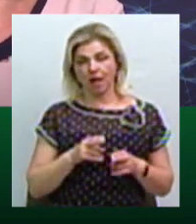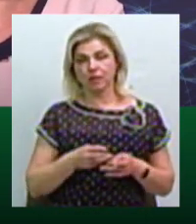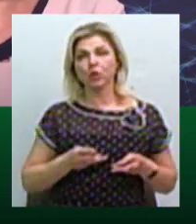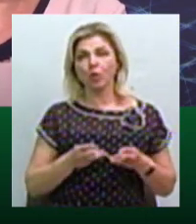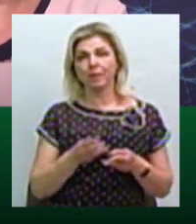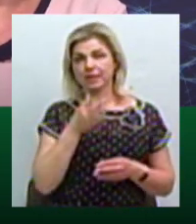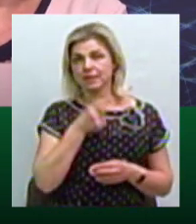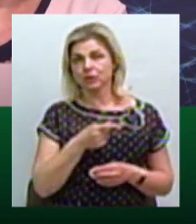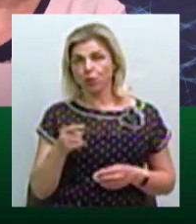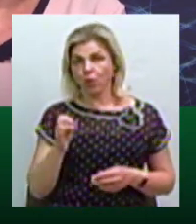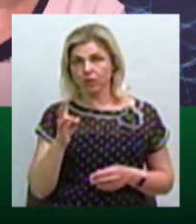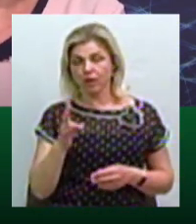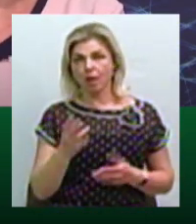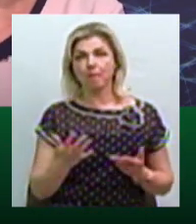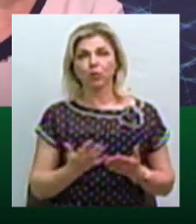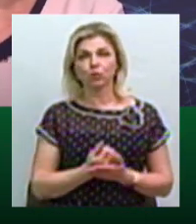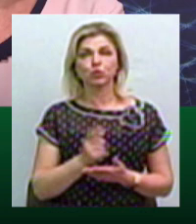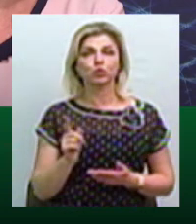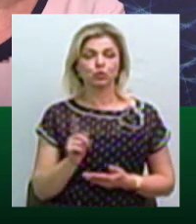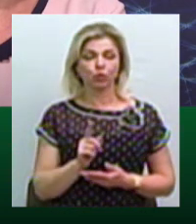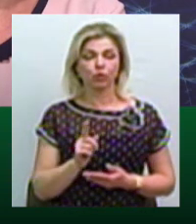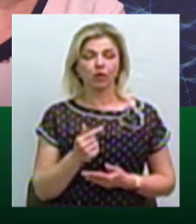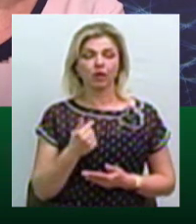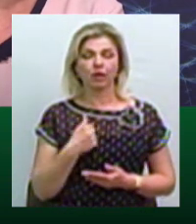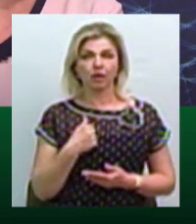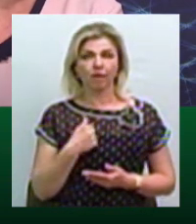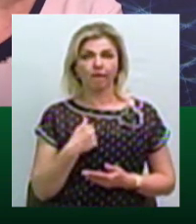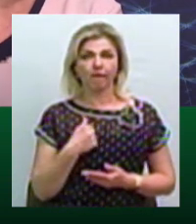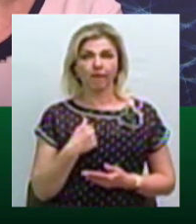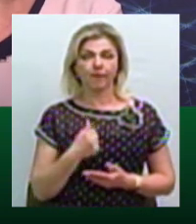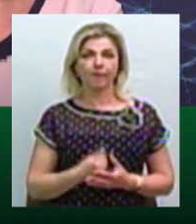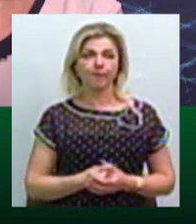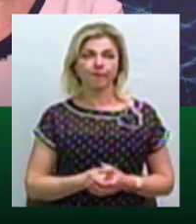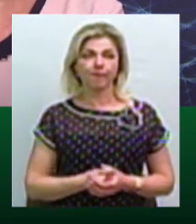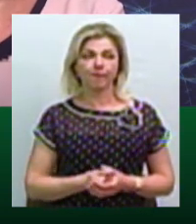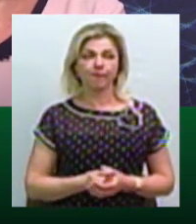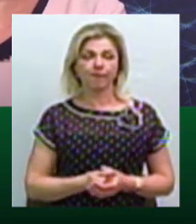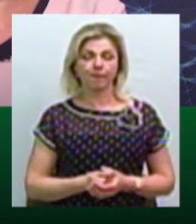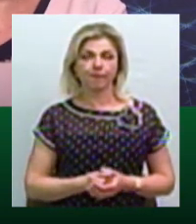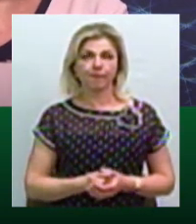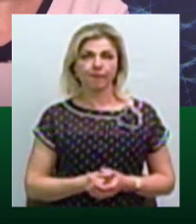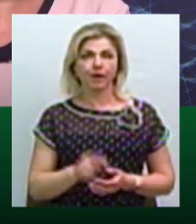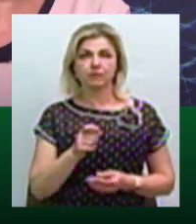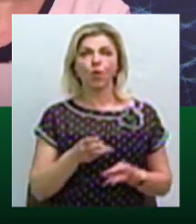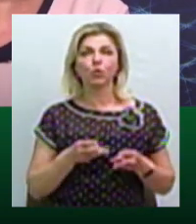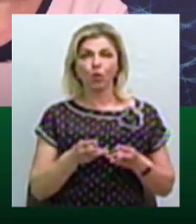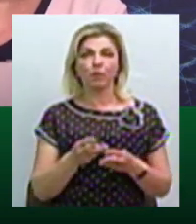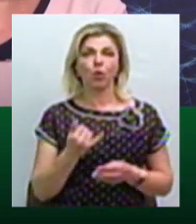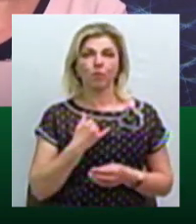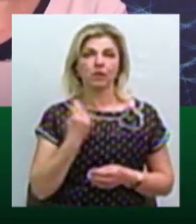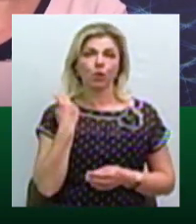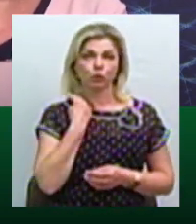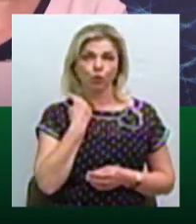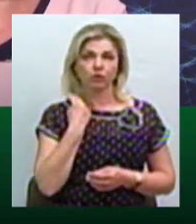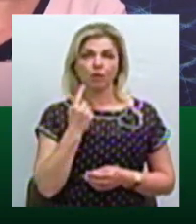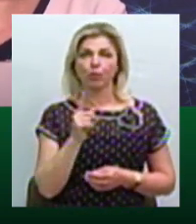але виходить, що я, у мене довг ще, за отоплення у мене довг, так